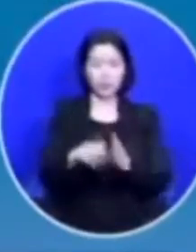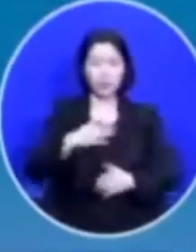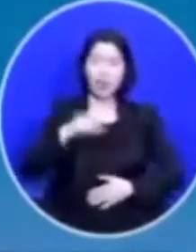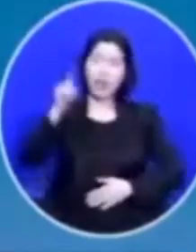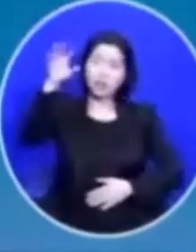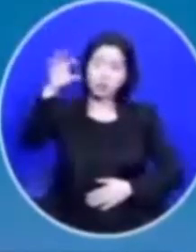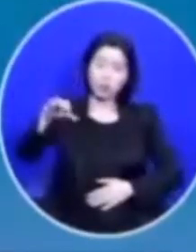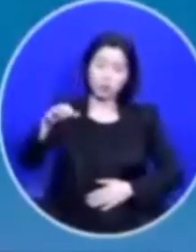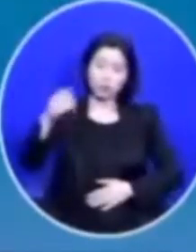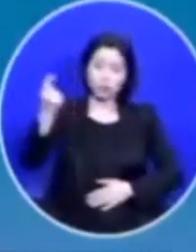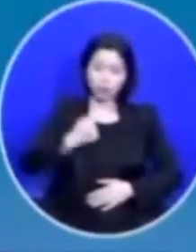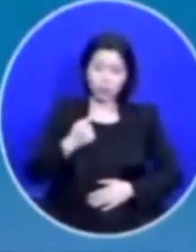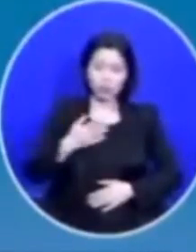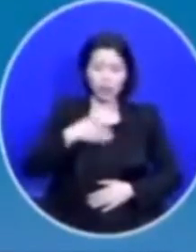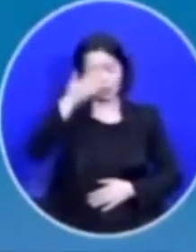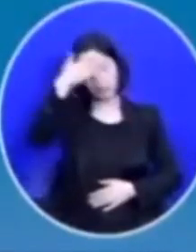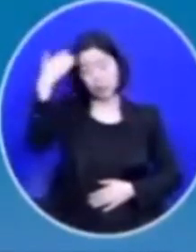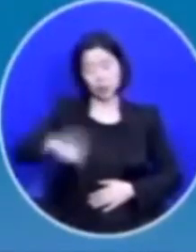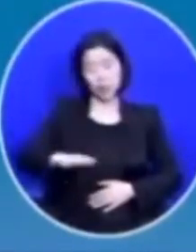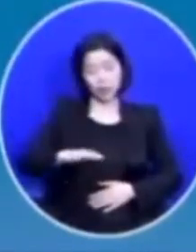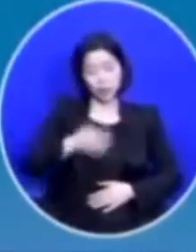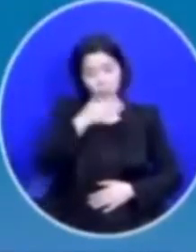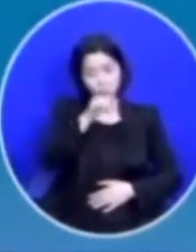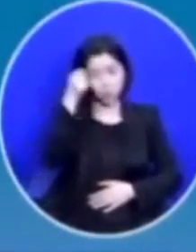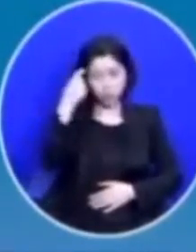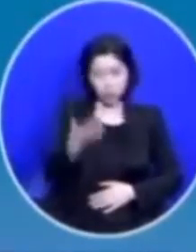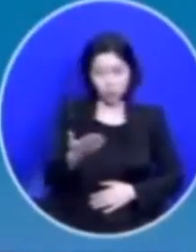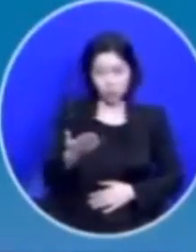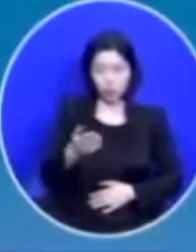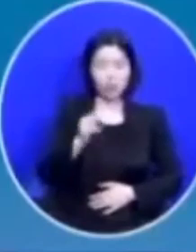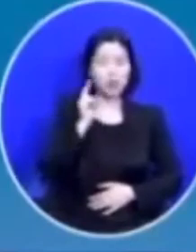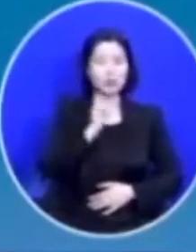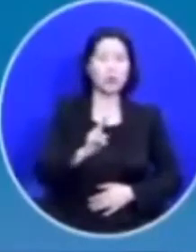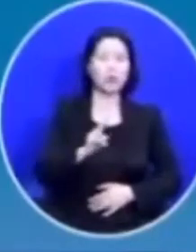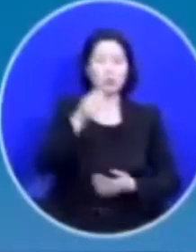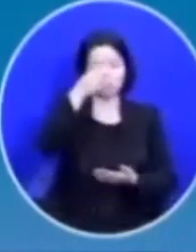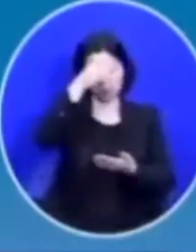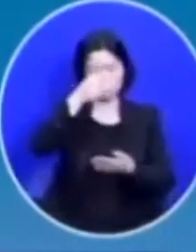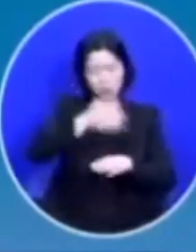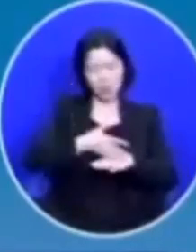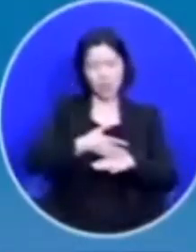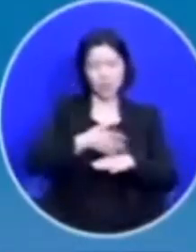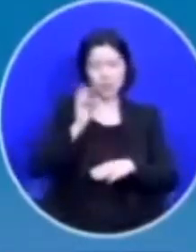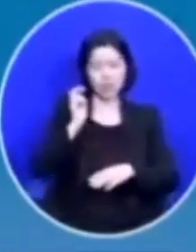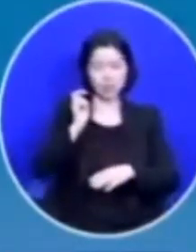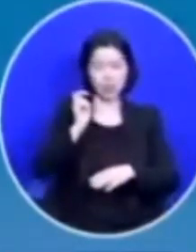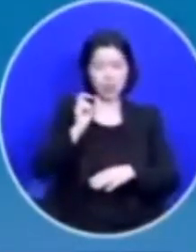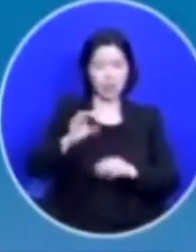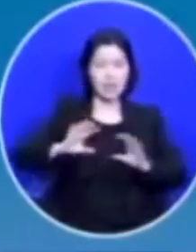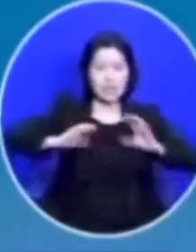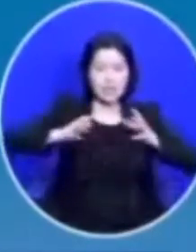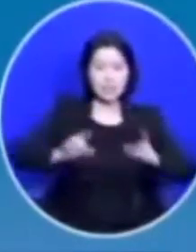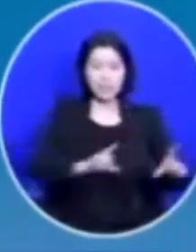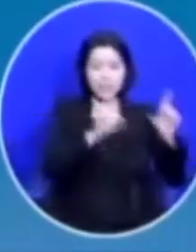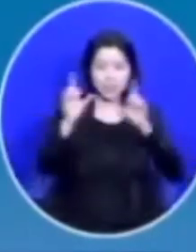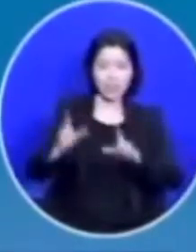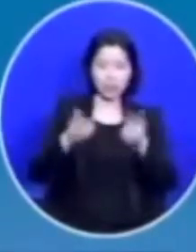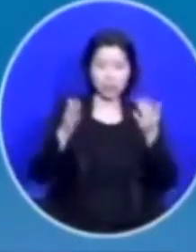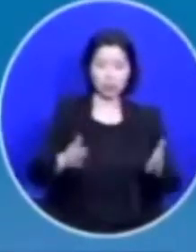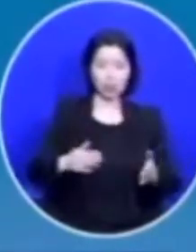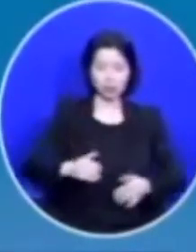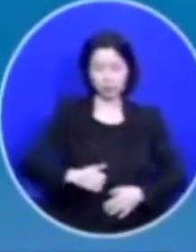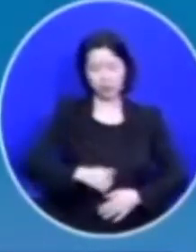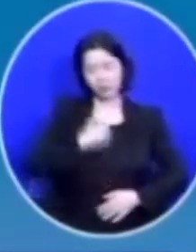와서 다행이다 그럴 수 있을까요 너무 너무 미안한 거에요 세상사는 동안에 짜증내고